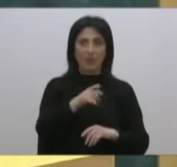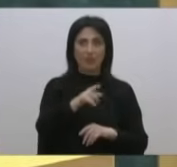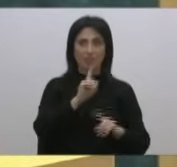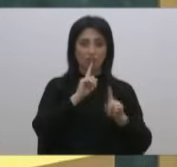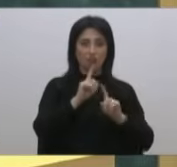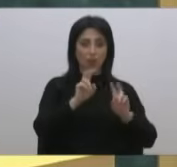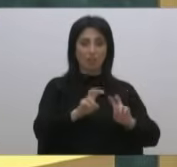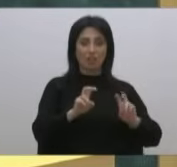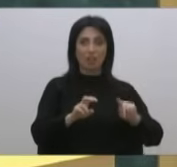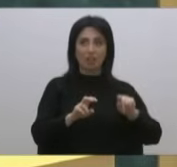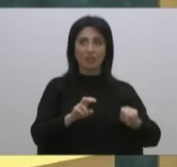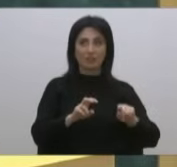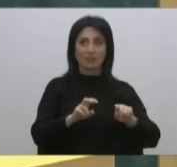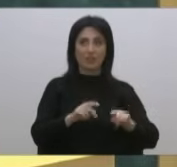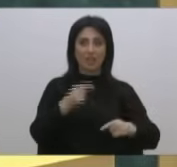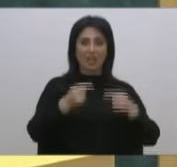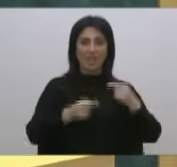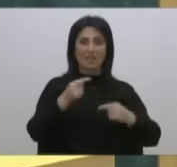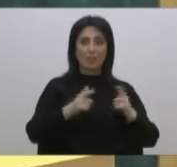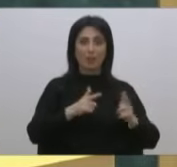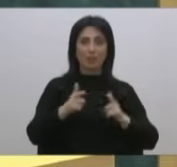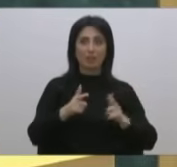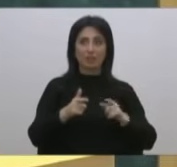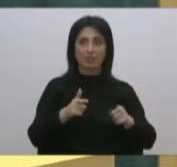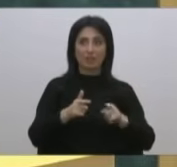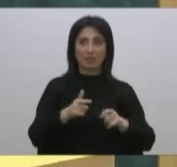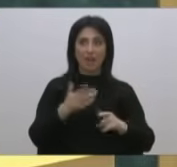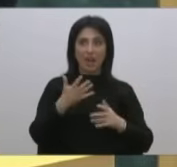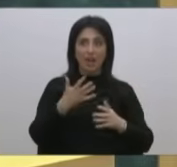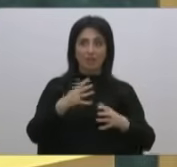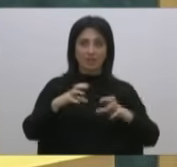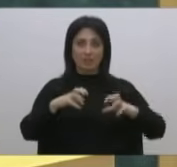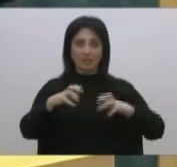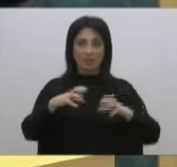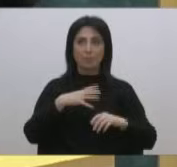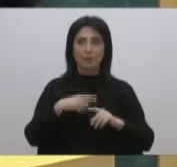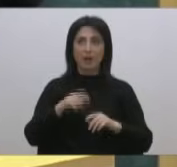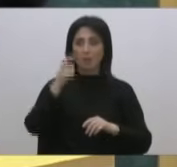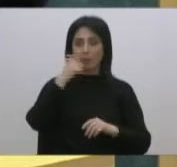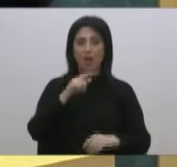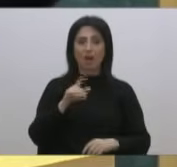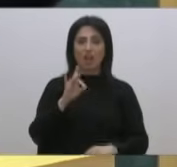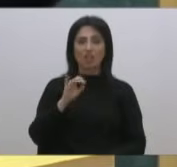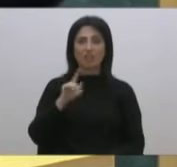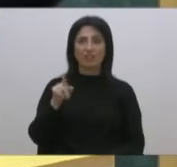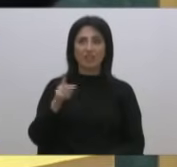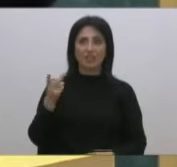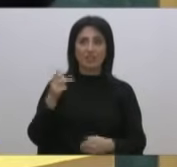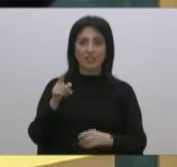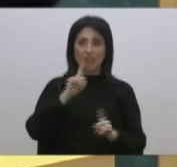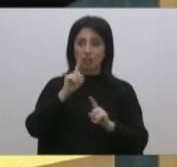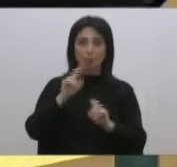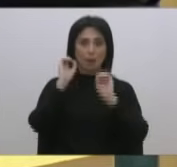ac slomaze i ce kitida, debate bisui, semza de bolita, helepsi, capita bdit. Baton tonica rijoa ze